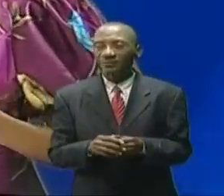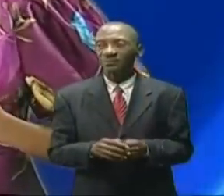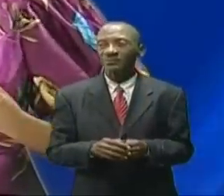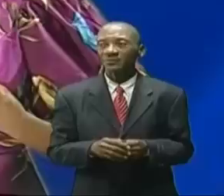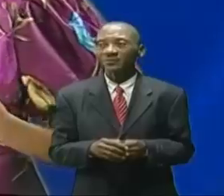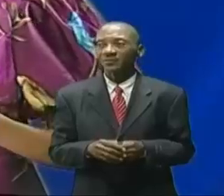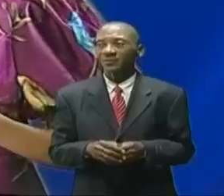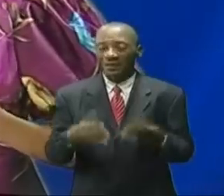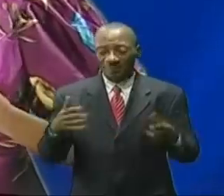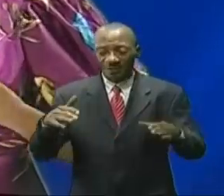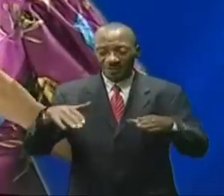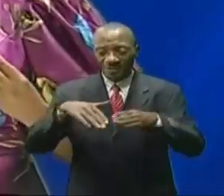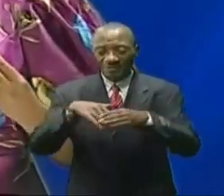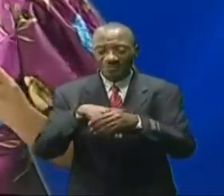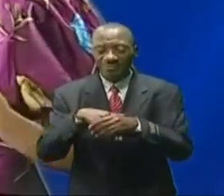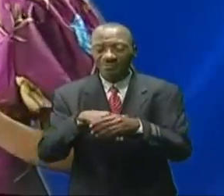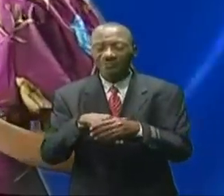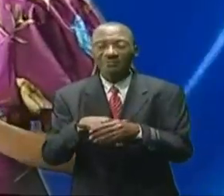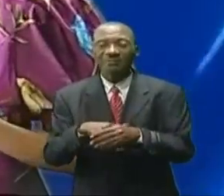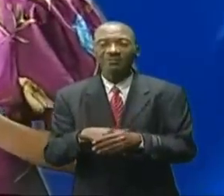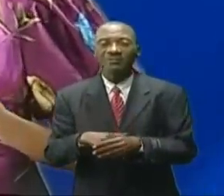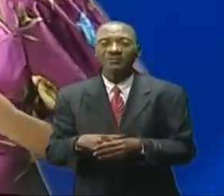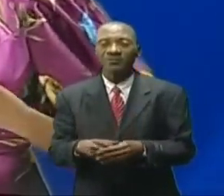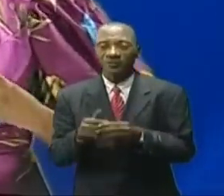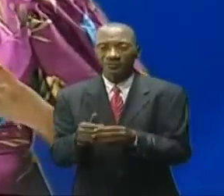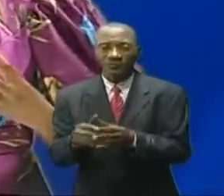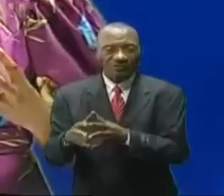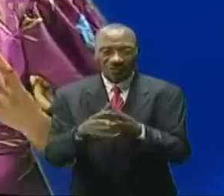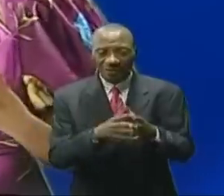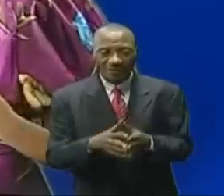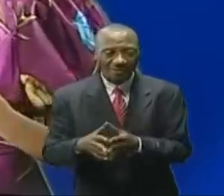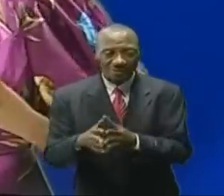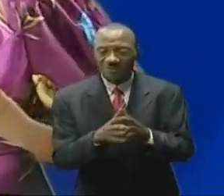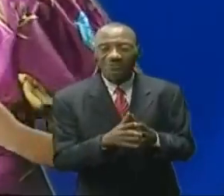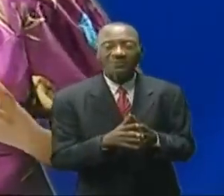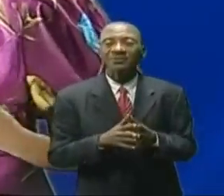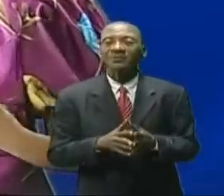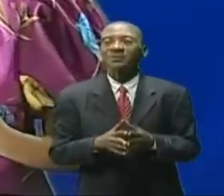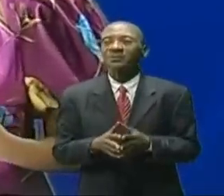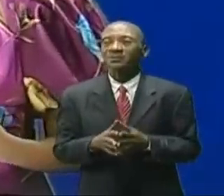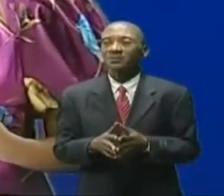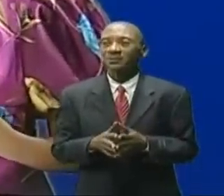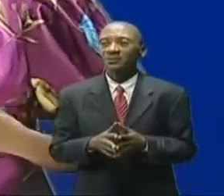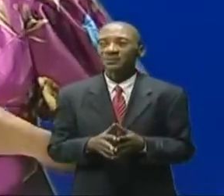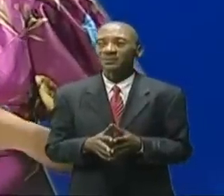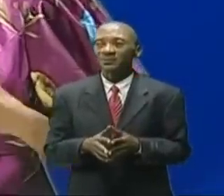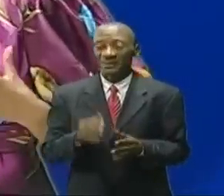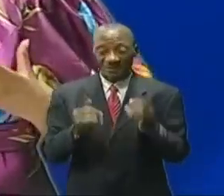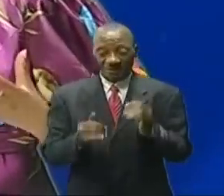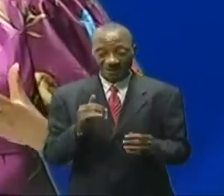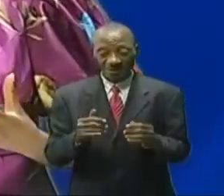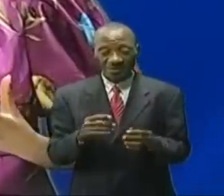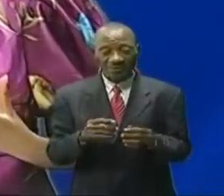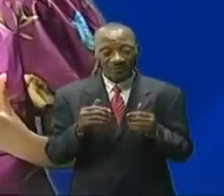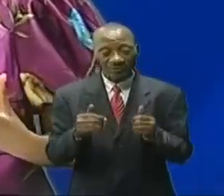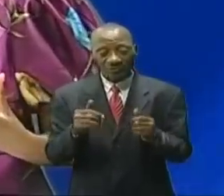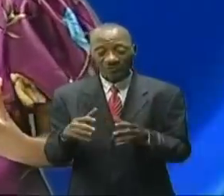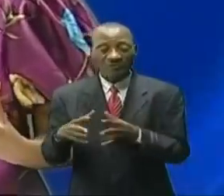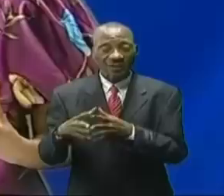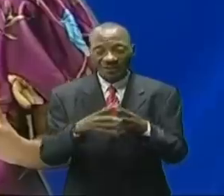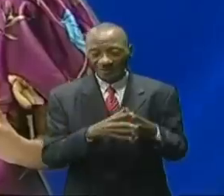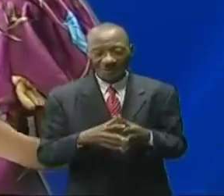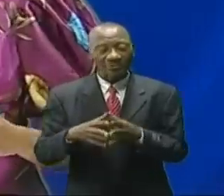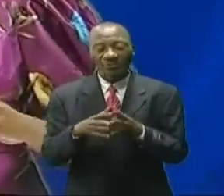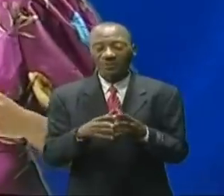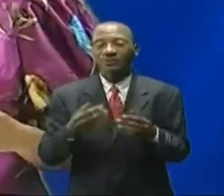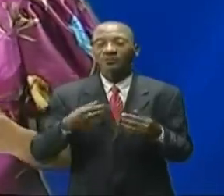Congo possible, d'un Congo imaginaire, un Congo qu'on peut potentiellement construire ensemble, un Congo là où il y aurait la